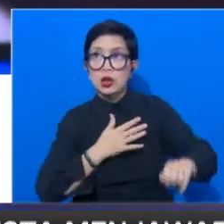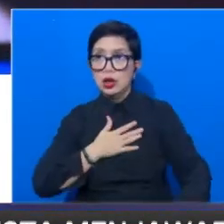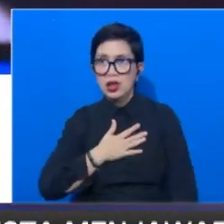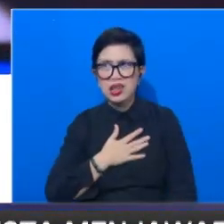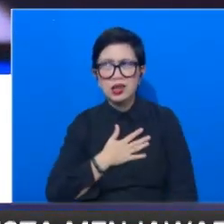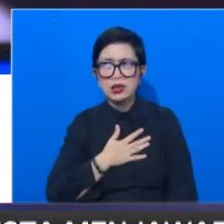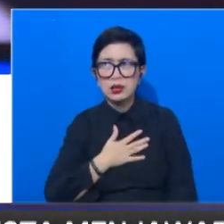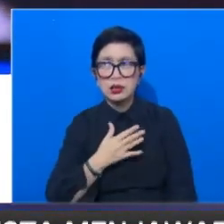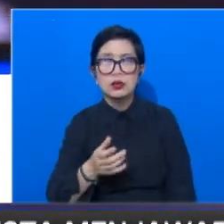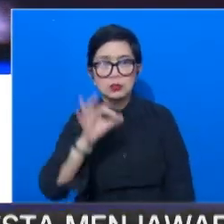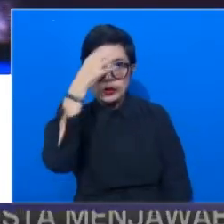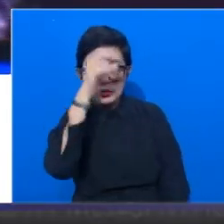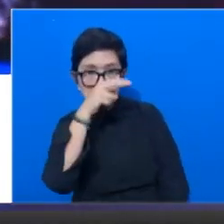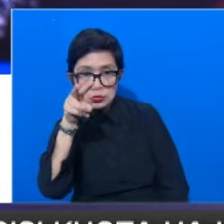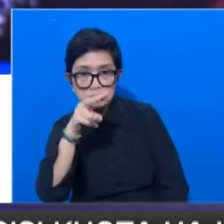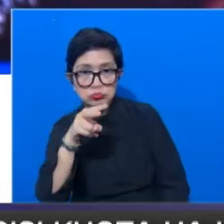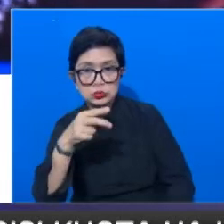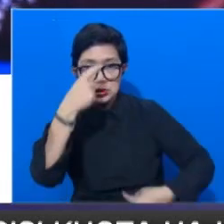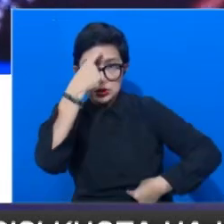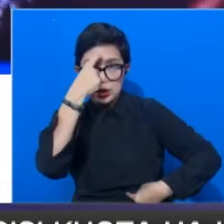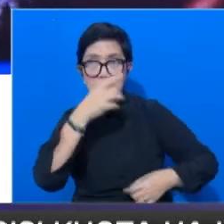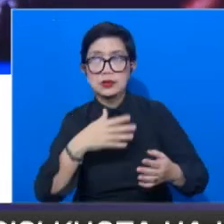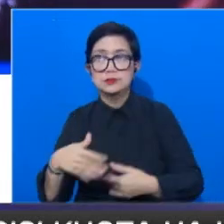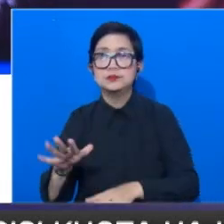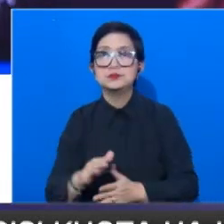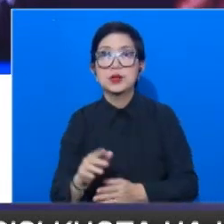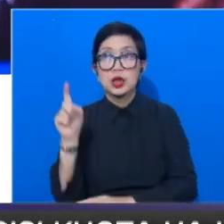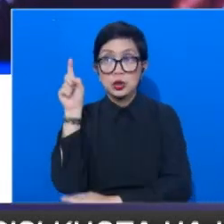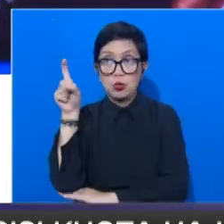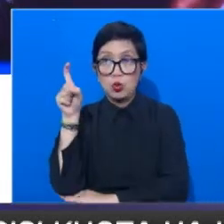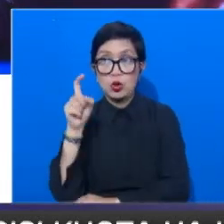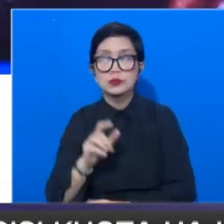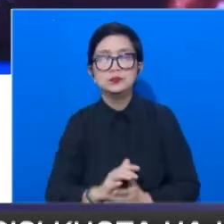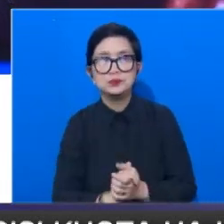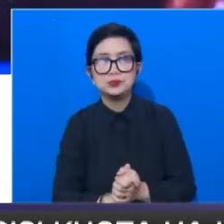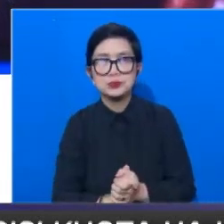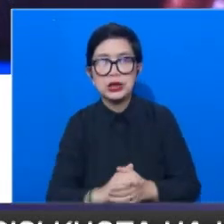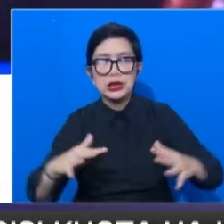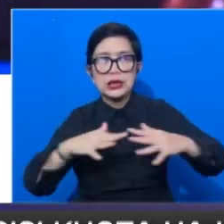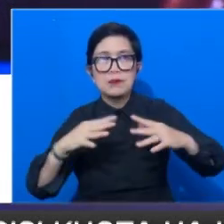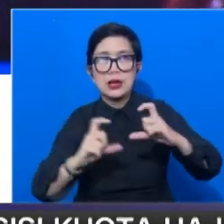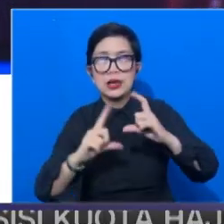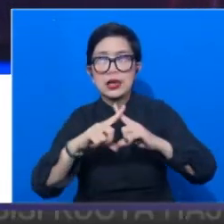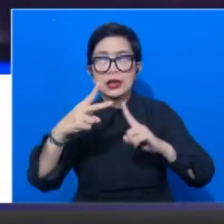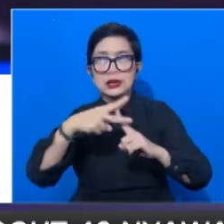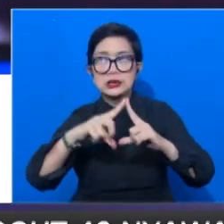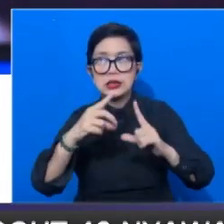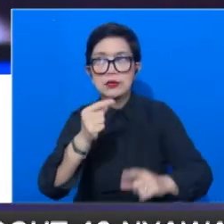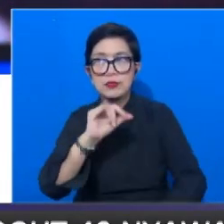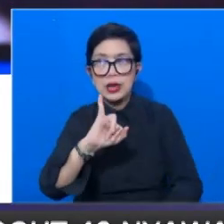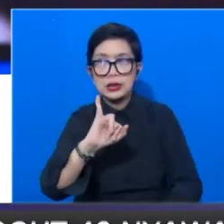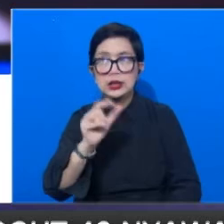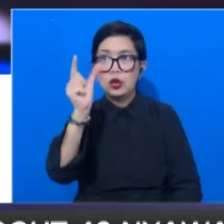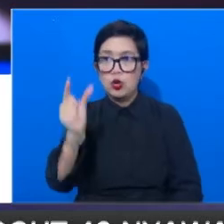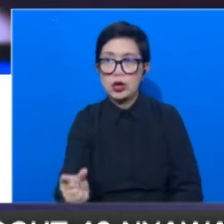penyiksaan hewan ini. Sementara di Kabupaten Bogor, Jawa Barat, seorang pengunjung Taman Safari Indonesia berulah dengan memberikan sampah plastik ke